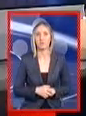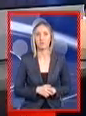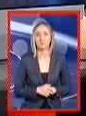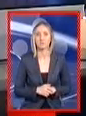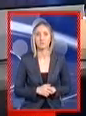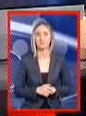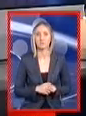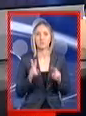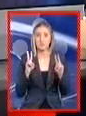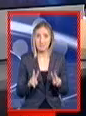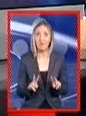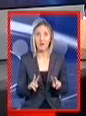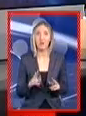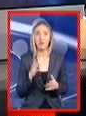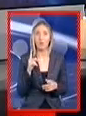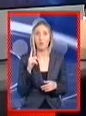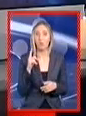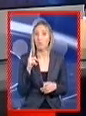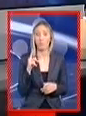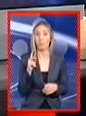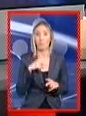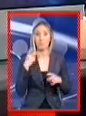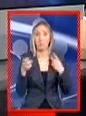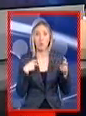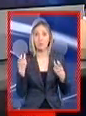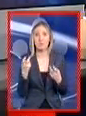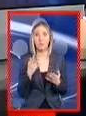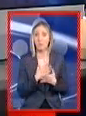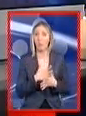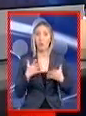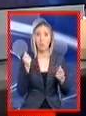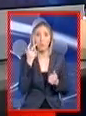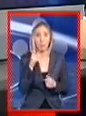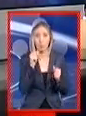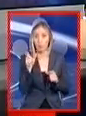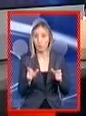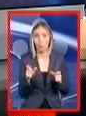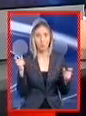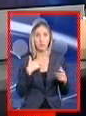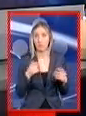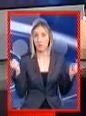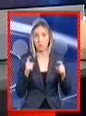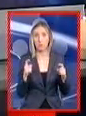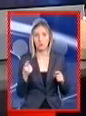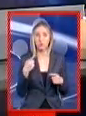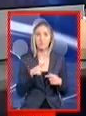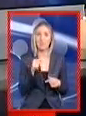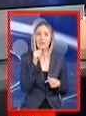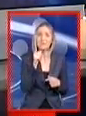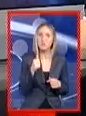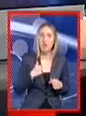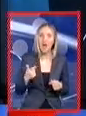je stvarno pozivi, u pola dana je bilo ogroman broj ljudi se odazvalo. Mora se zahvaliti naravno izviđačima i svim